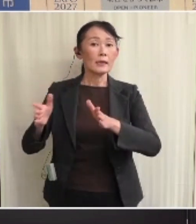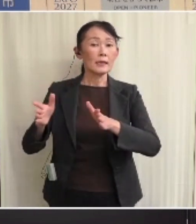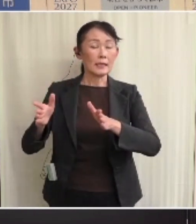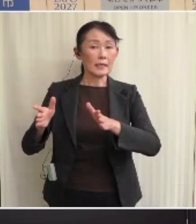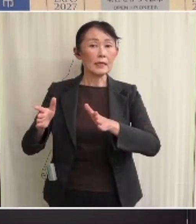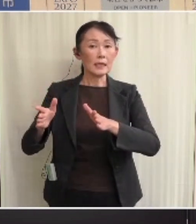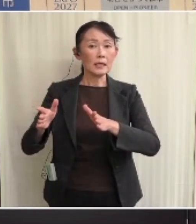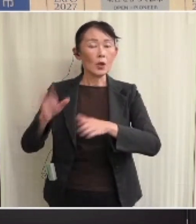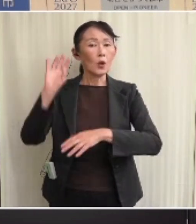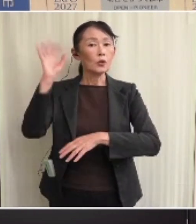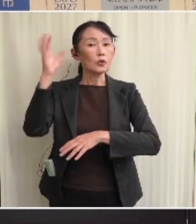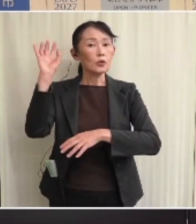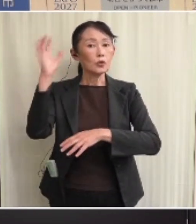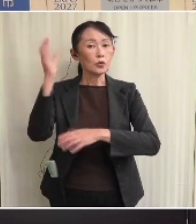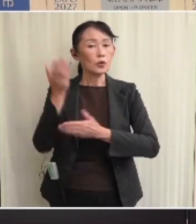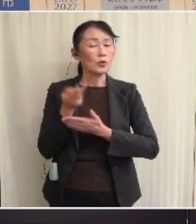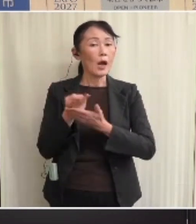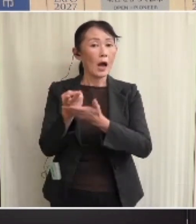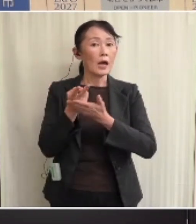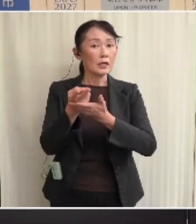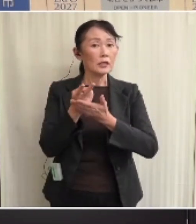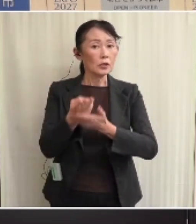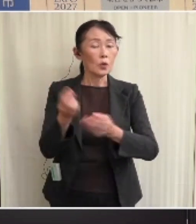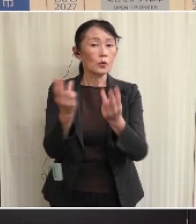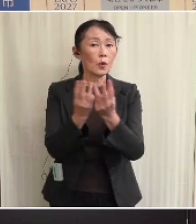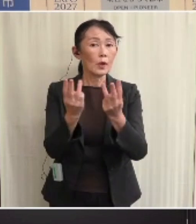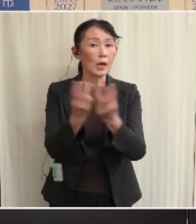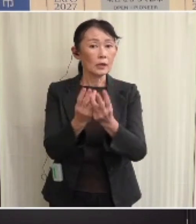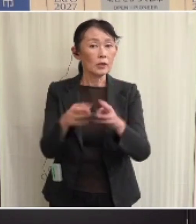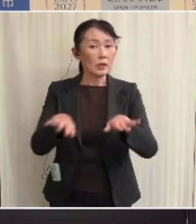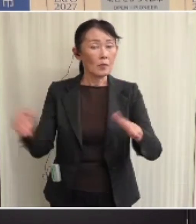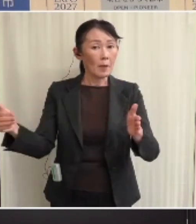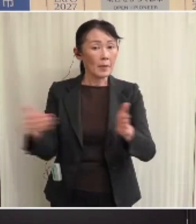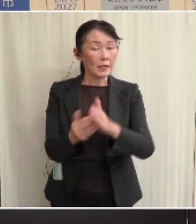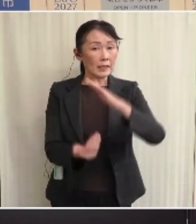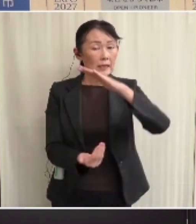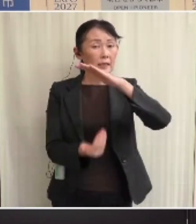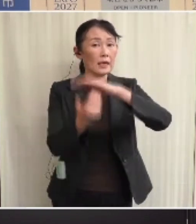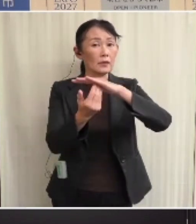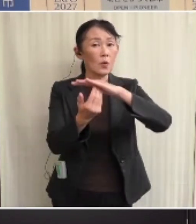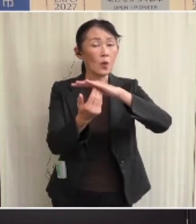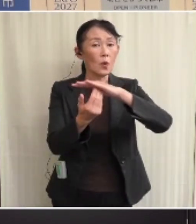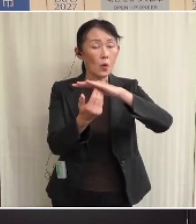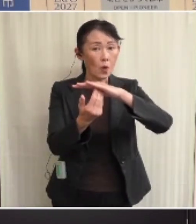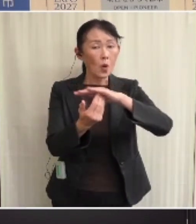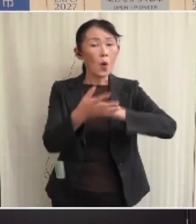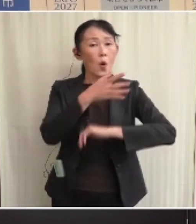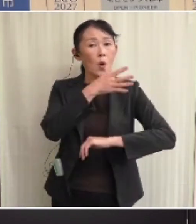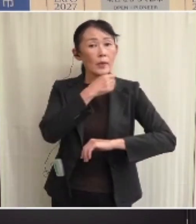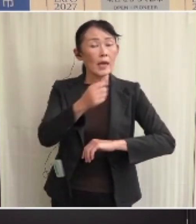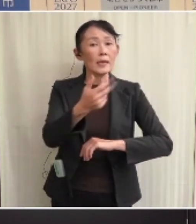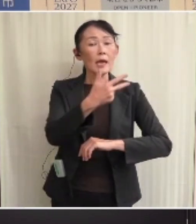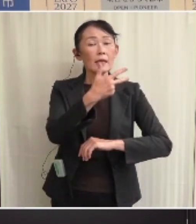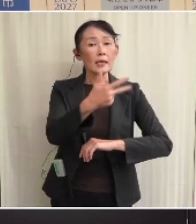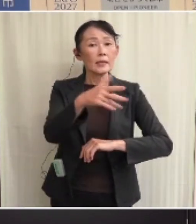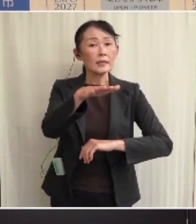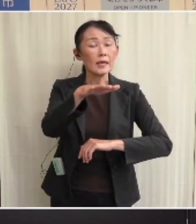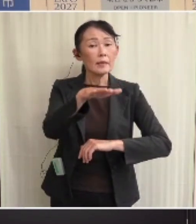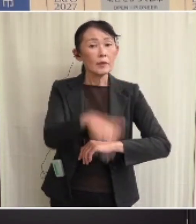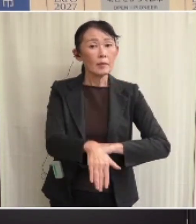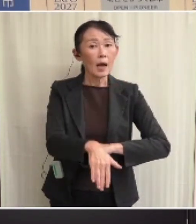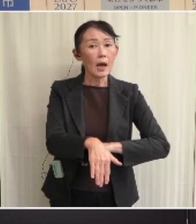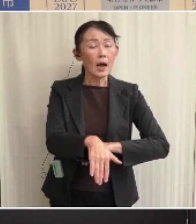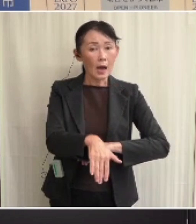過去最多を記録してまして、中でもこう突出しているのが7歳未満の RS ウイルスだったり、こ